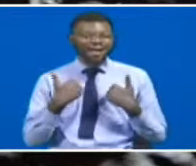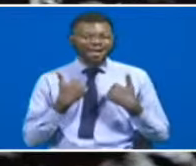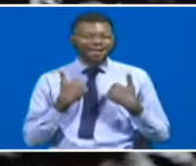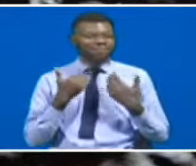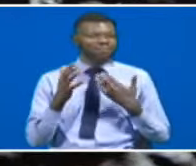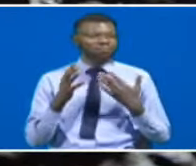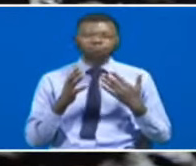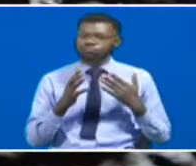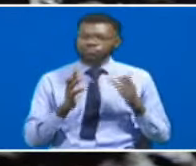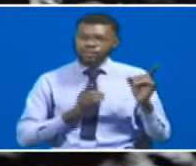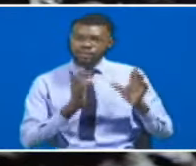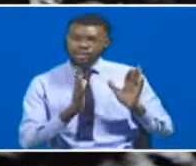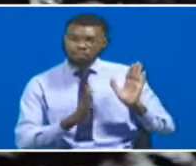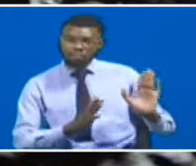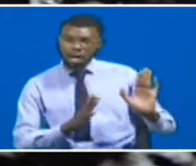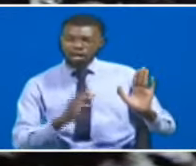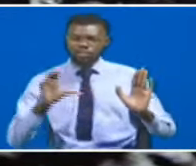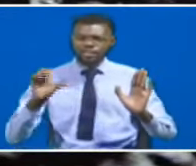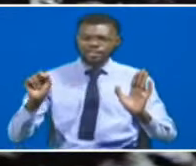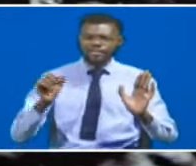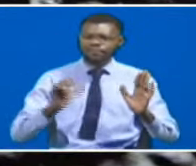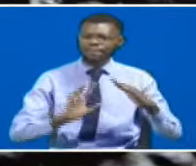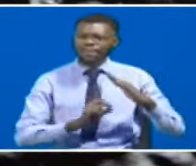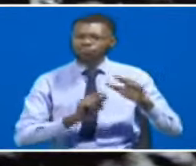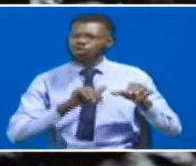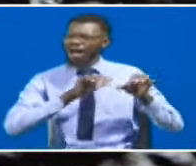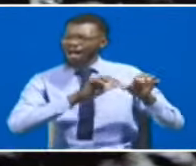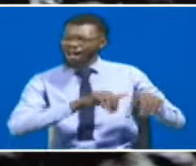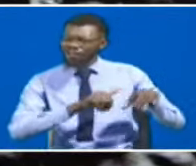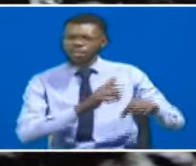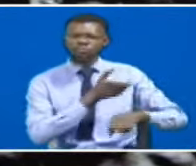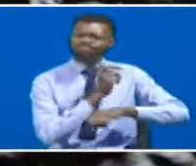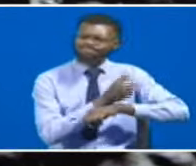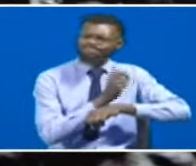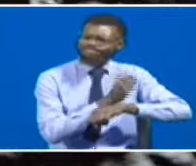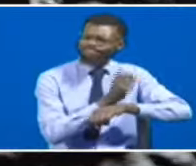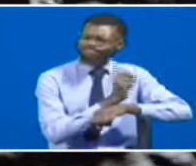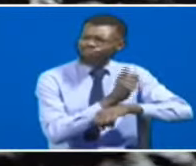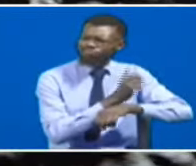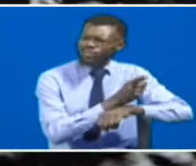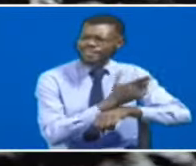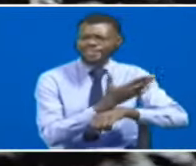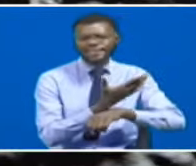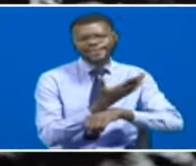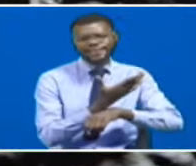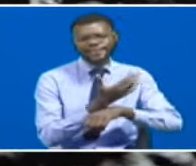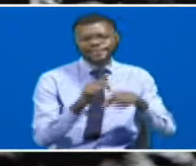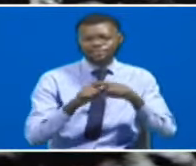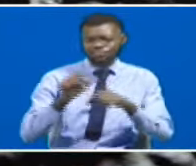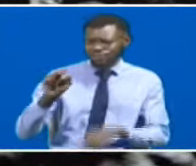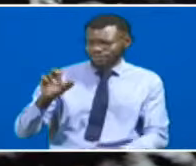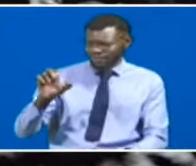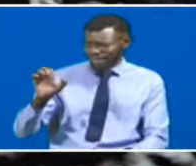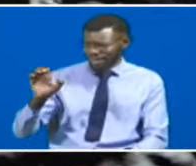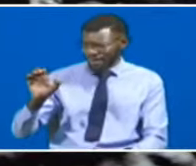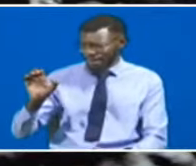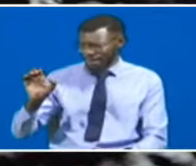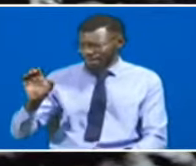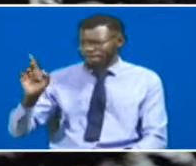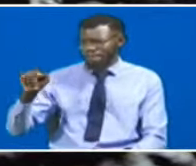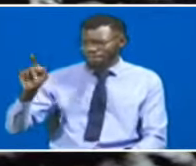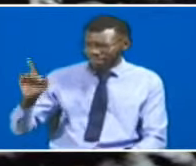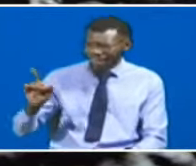wa kilimo Mithika Linturi pamoja na meneja msimamizi wa halmashauri ya mazao na nafaka nchini NCPB Joseph